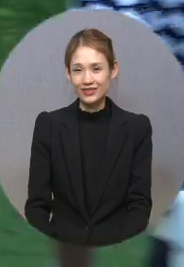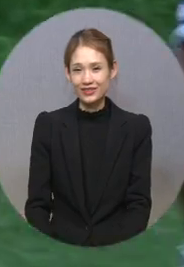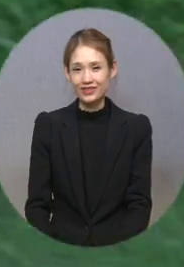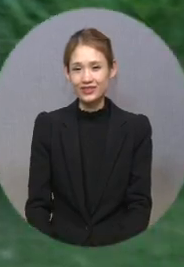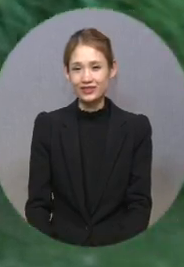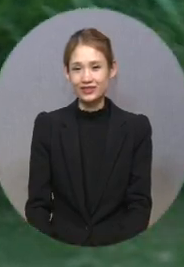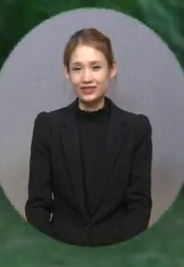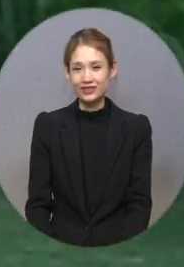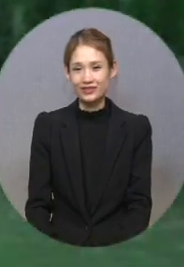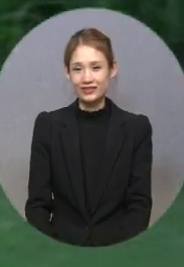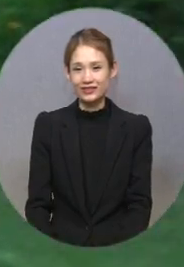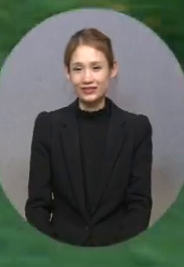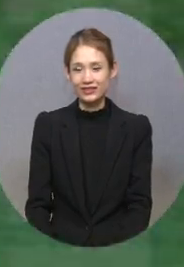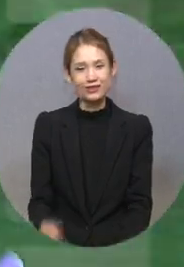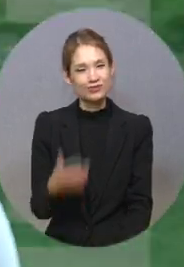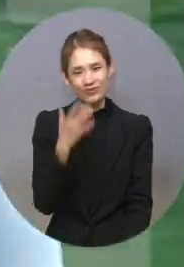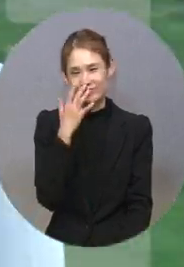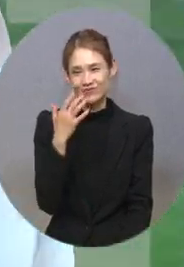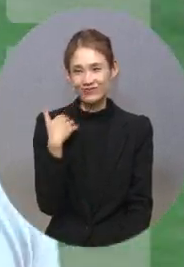땄지. 몰라.